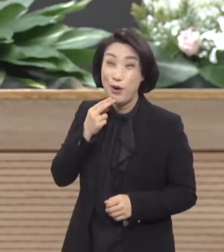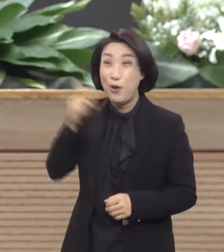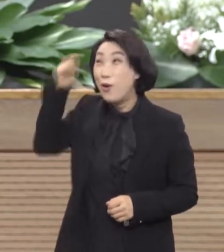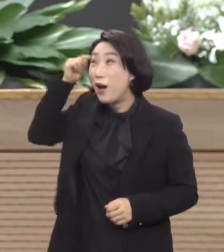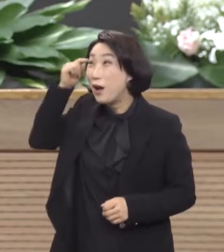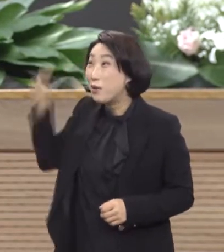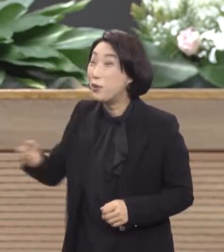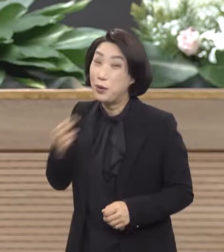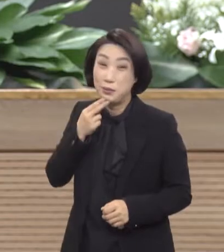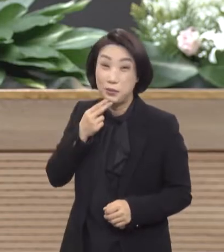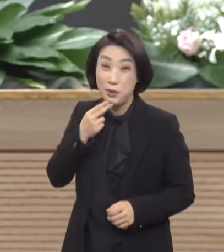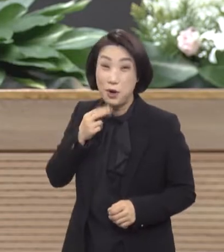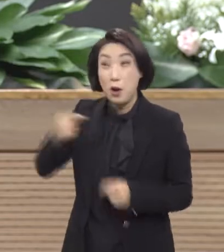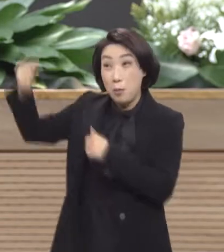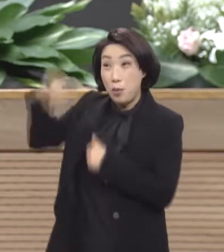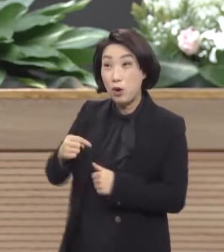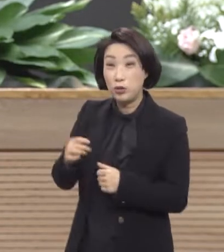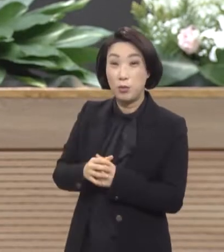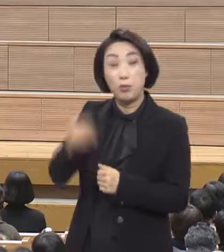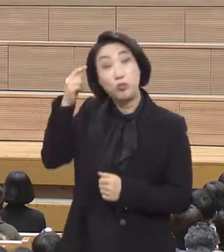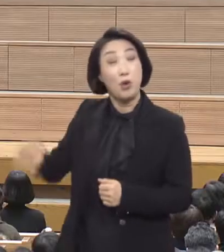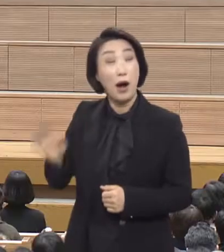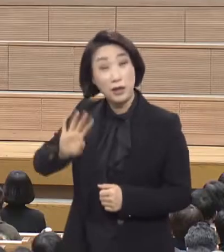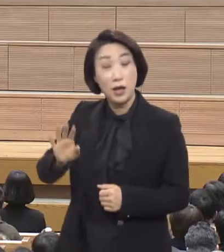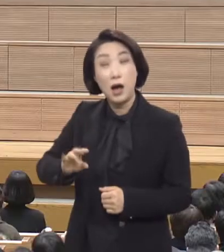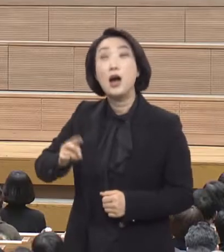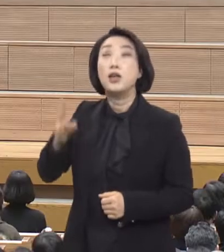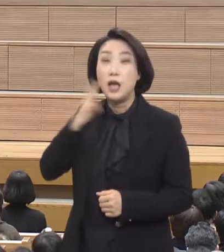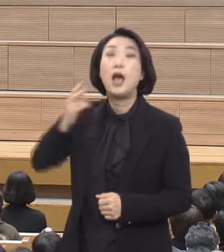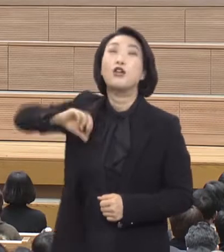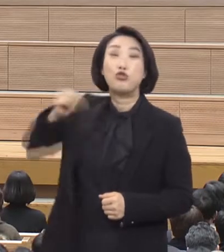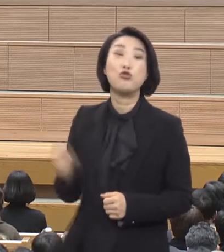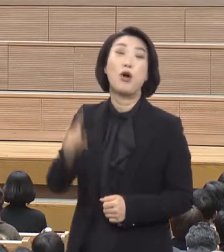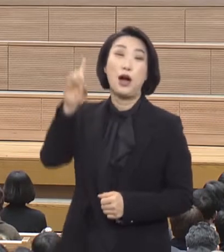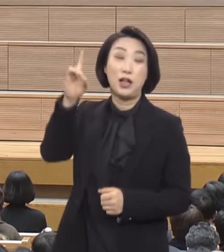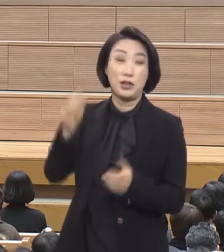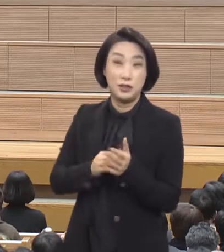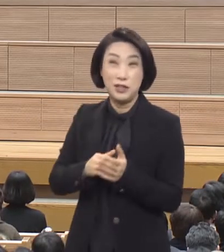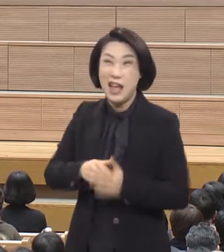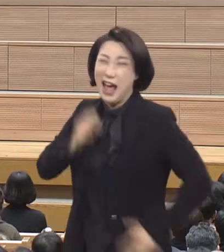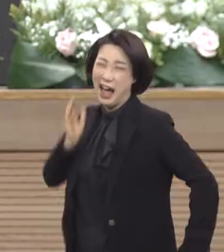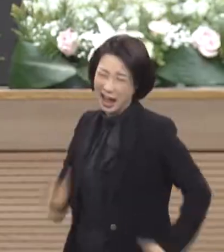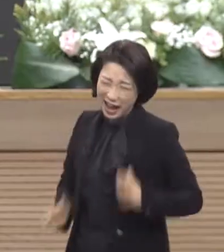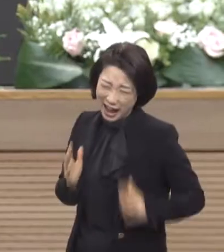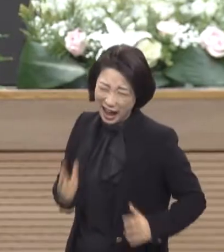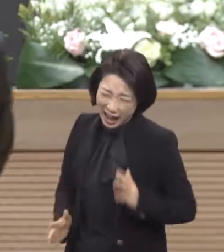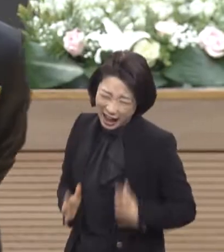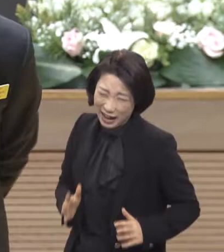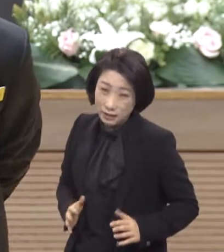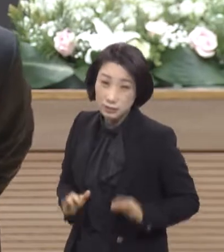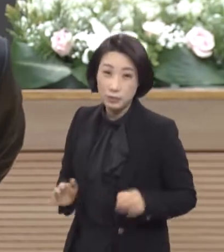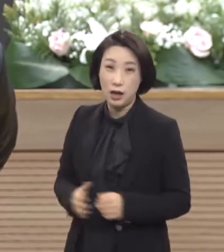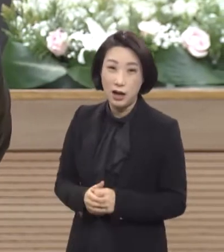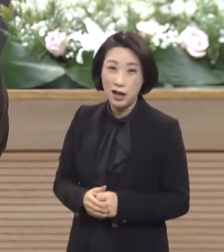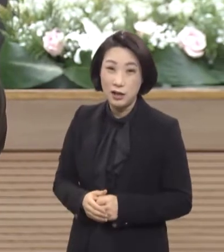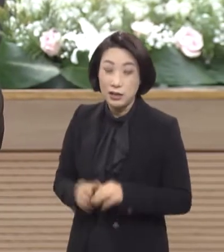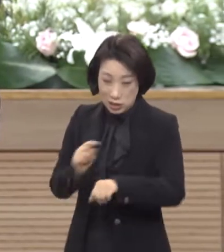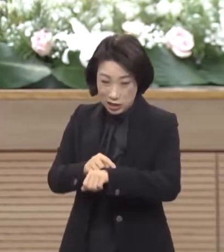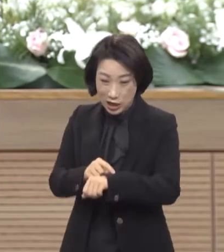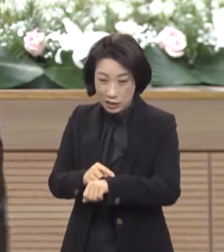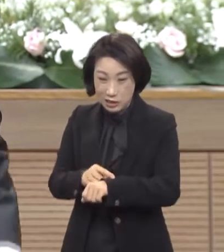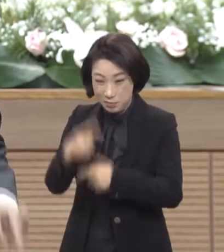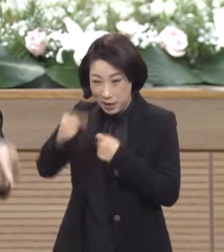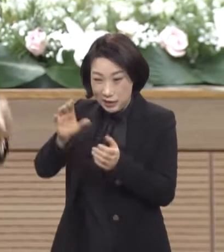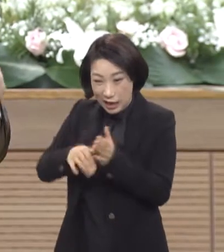하나 물어도 안 본다니까. 그냥 막 명령은 물어보는 게 아니야. 그냥 순종하는 거야. 그냥 명령은 거야. 하루 종일이라도 시간 맞추도록